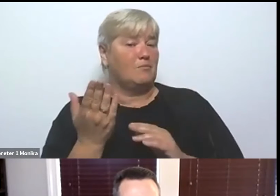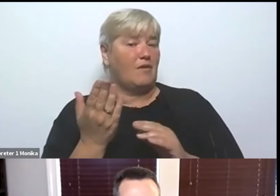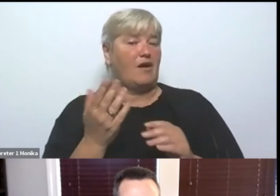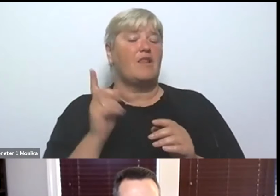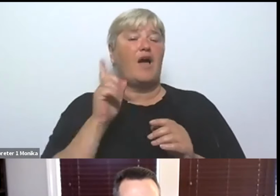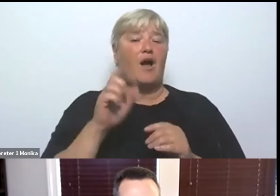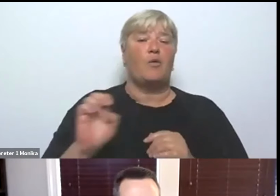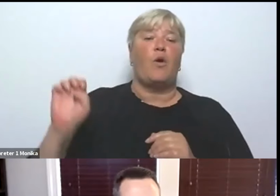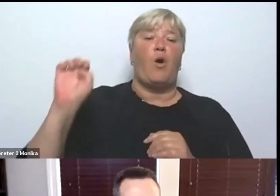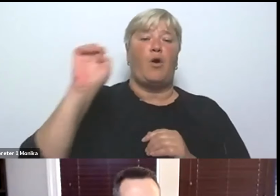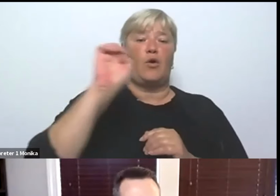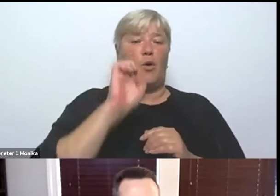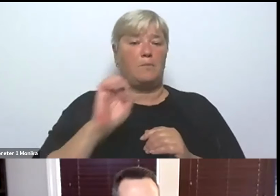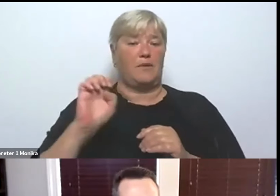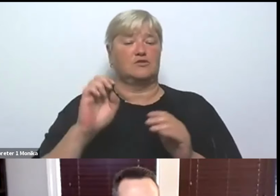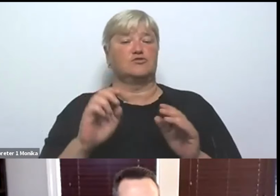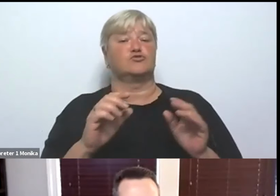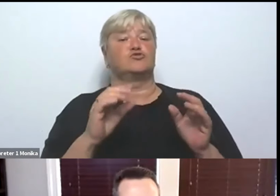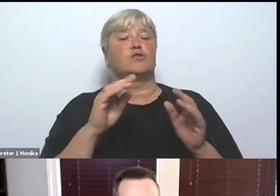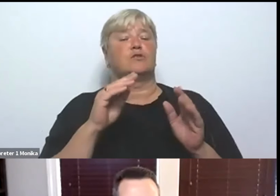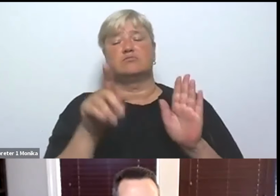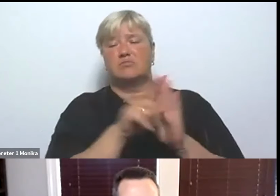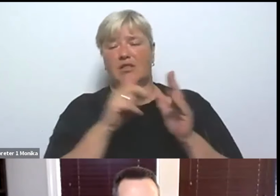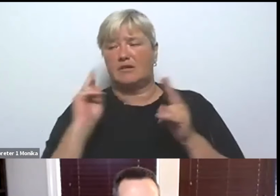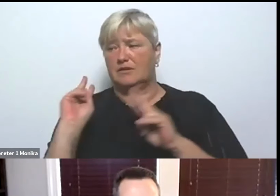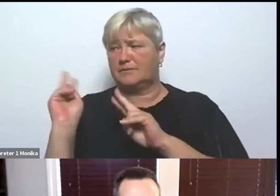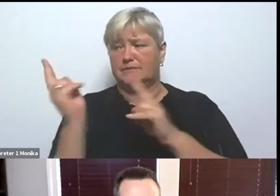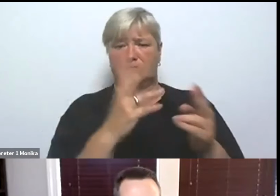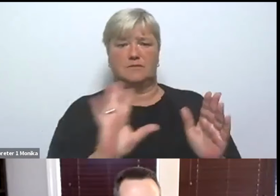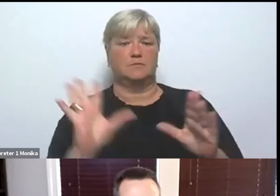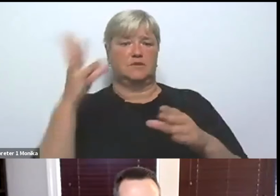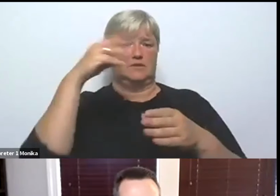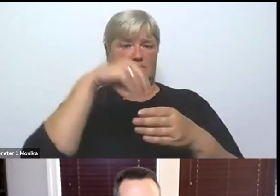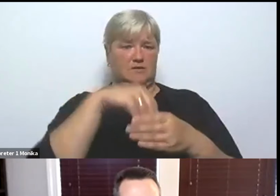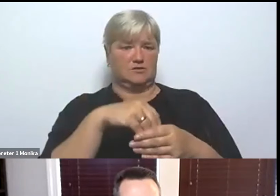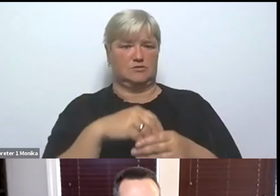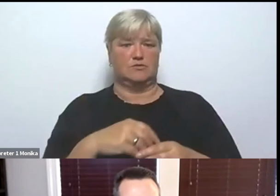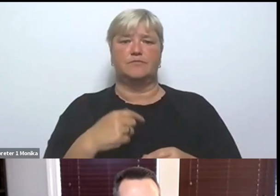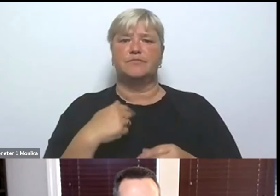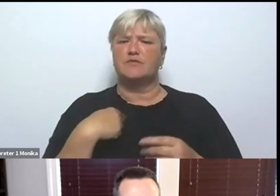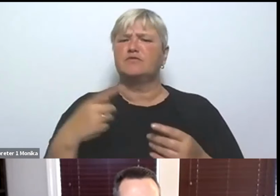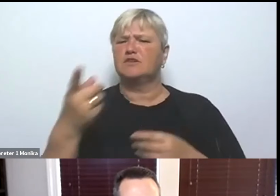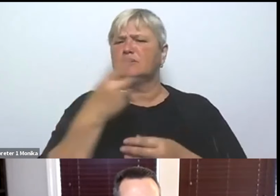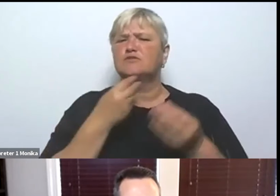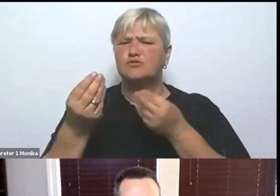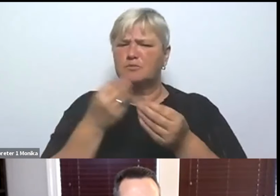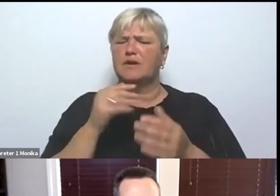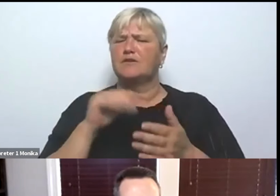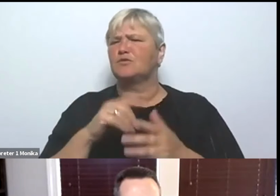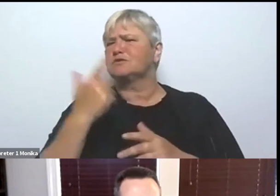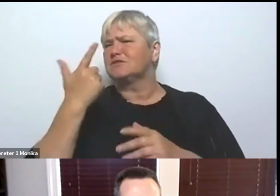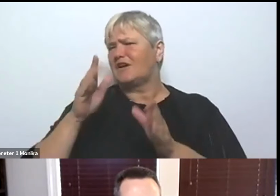Normen dazukommen. Vielleicht einmal zur Einleitung. Ich hoffe, wir sprechen auch noch über die beiden anderen Säulen,